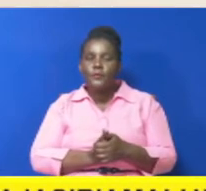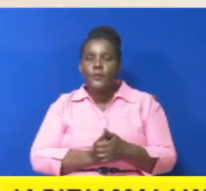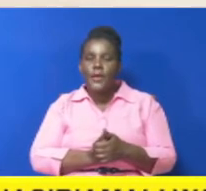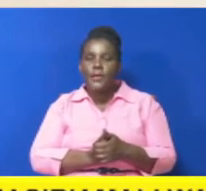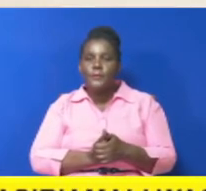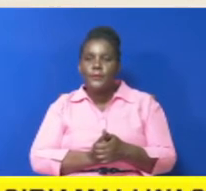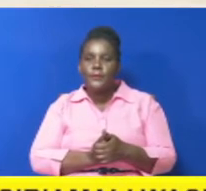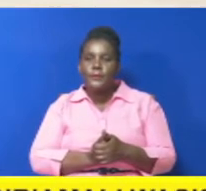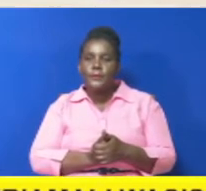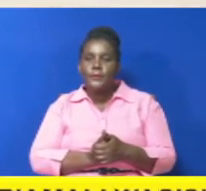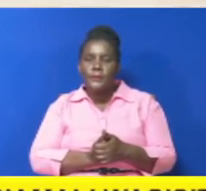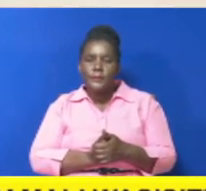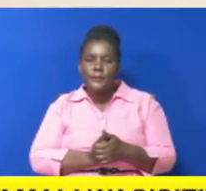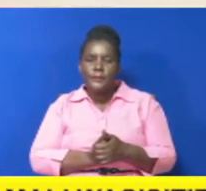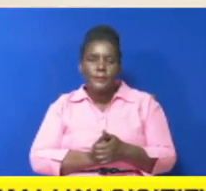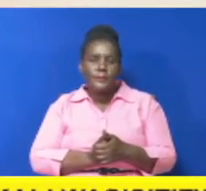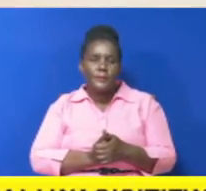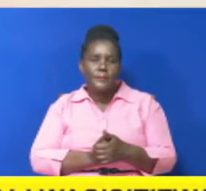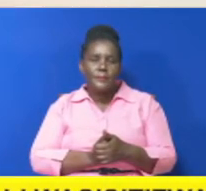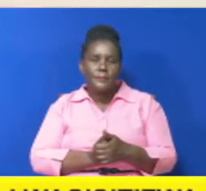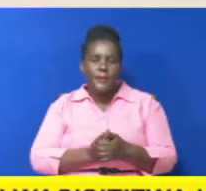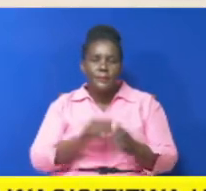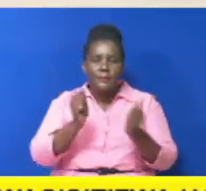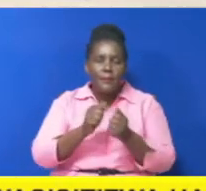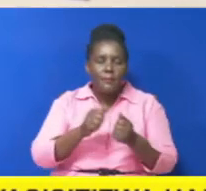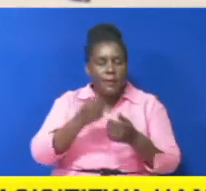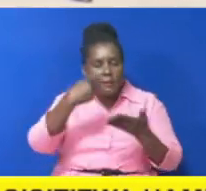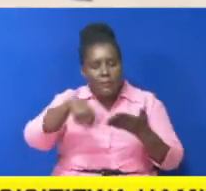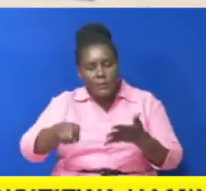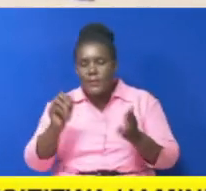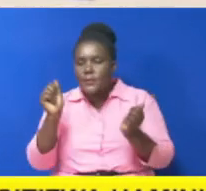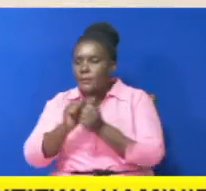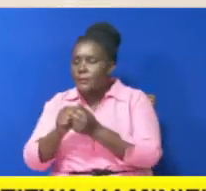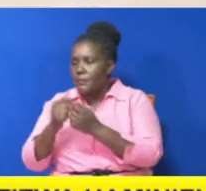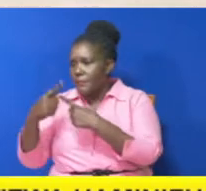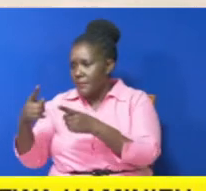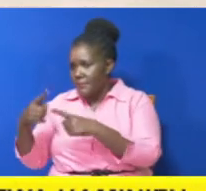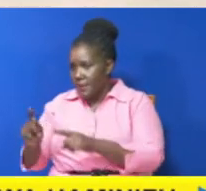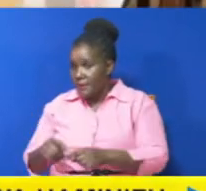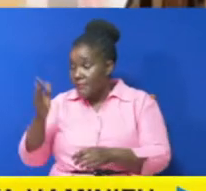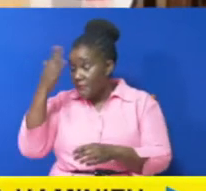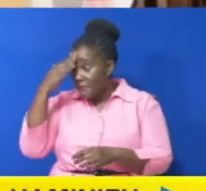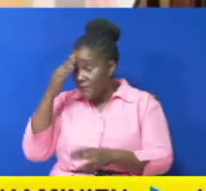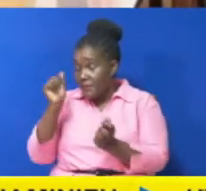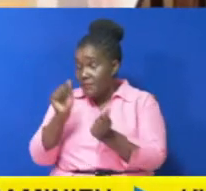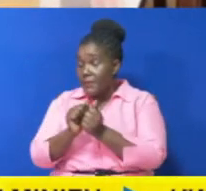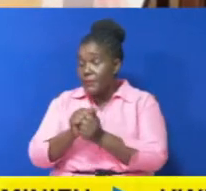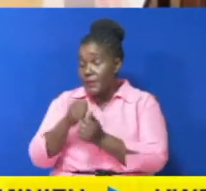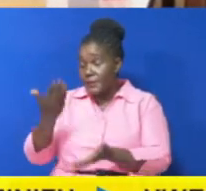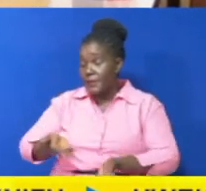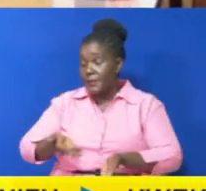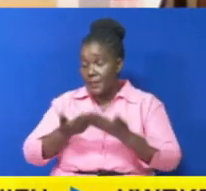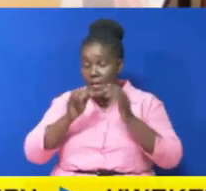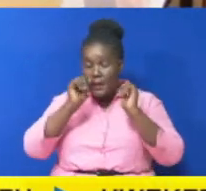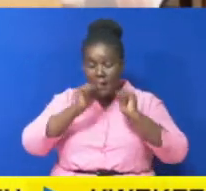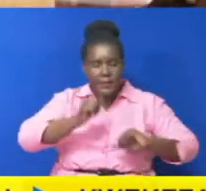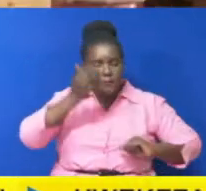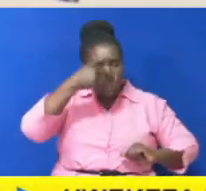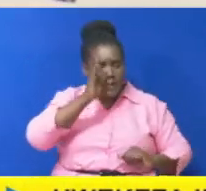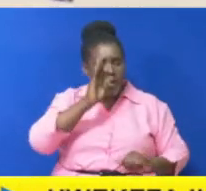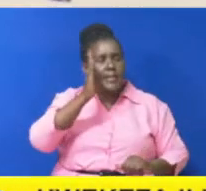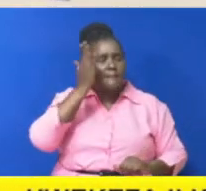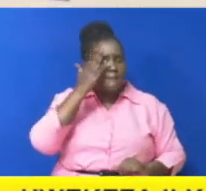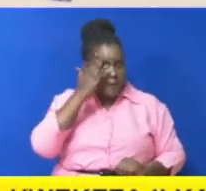wasiogope kwamba inahusianisha na masuala ya kodi ama nini. Haya ndio yatakayokuwa yanawasaidia serikali mjue huyu mtu